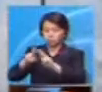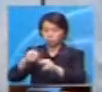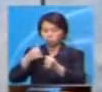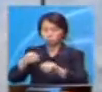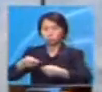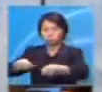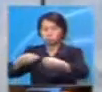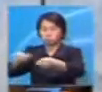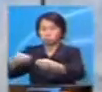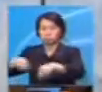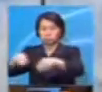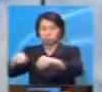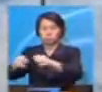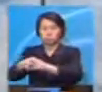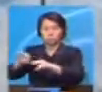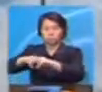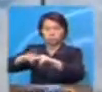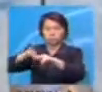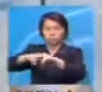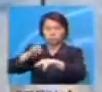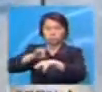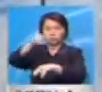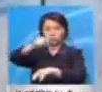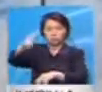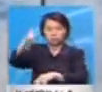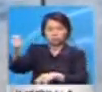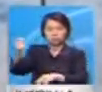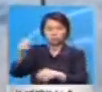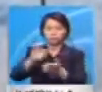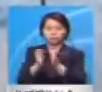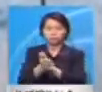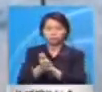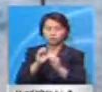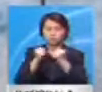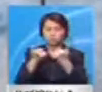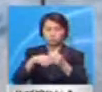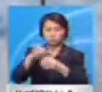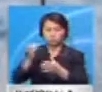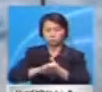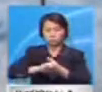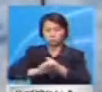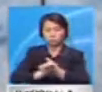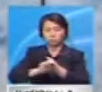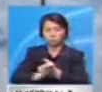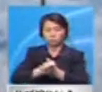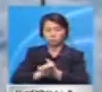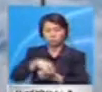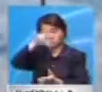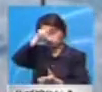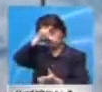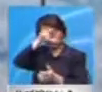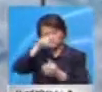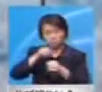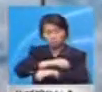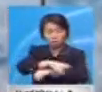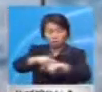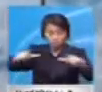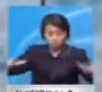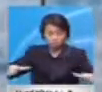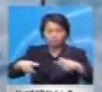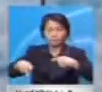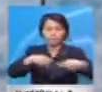permintaan produk yang semakin meningkat di Asia Tenggara justeru Syarikat pengeluar sabun dari Turki itu menyasar untuk memperluaskan lagi